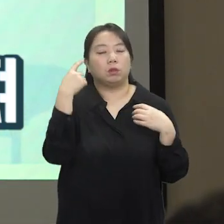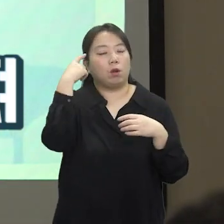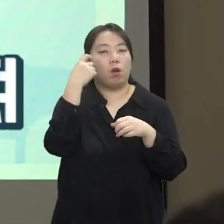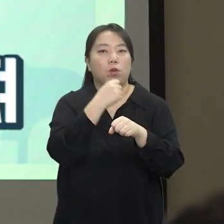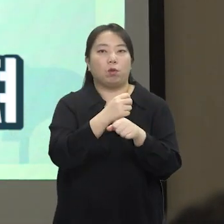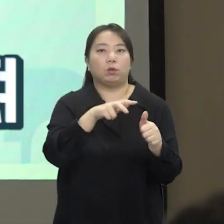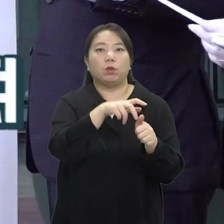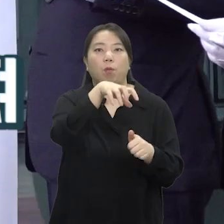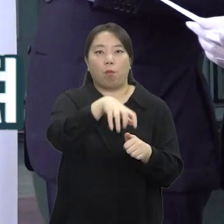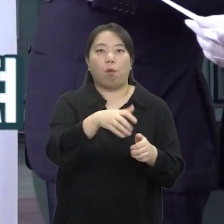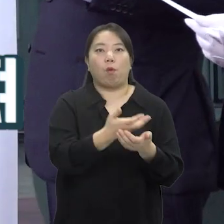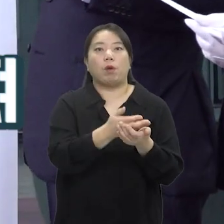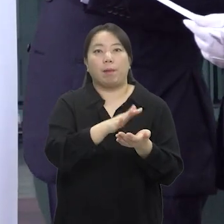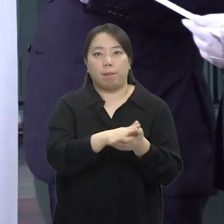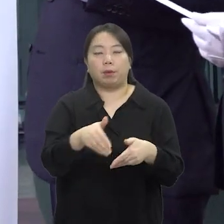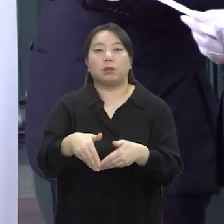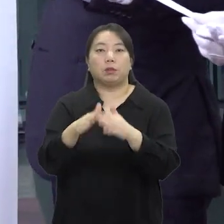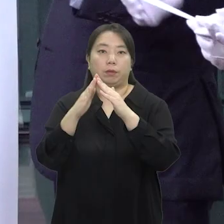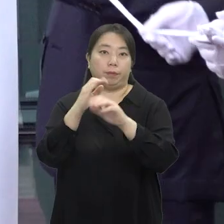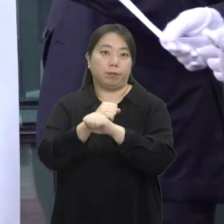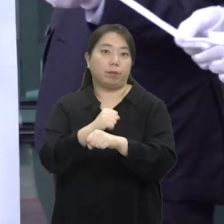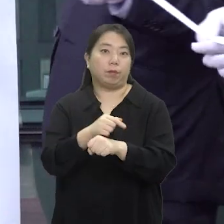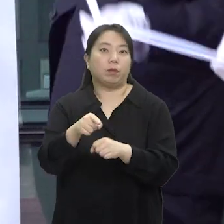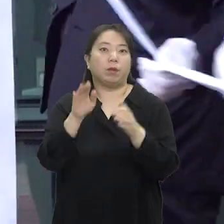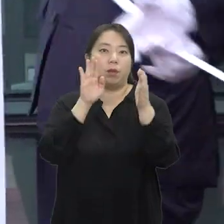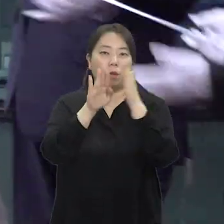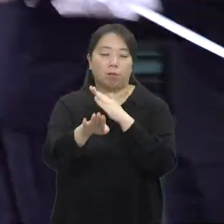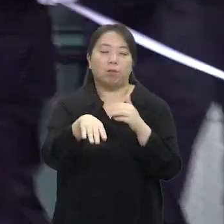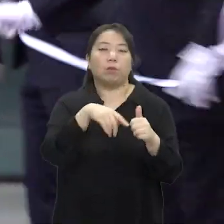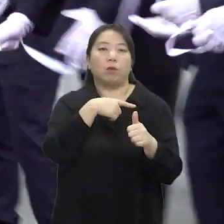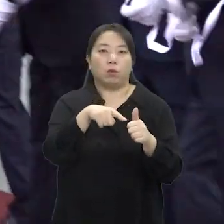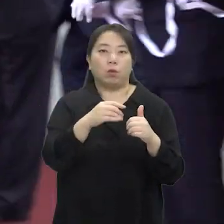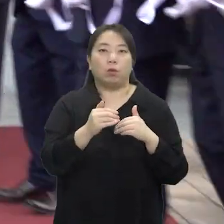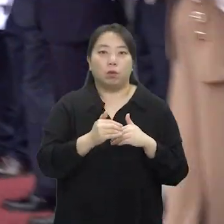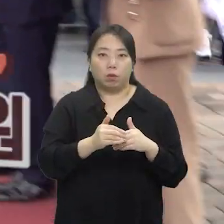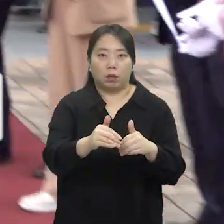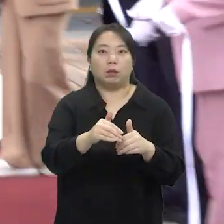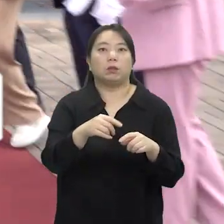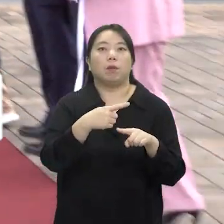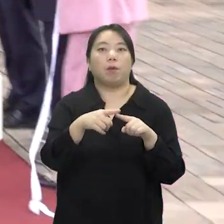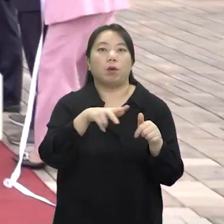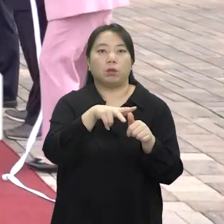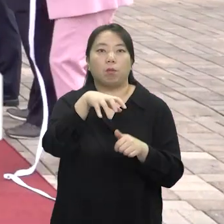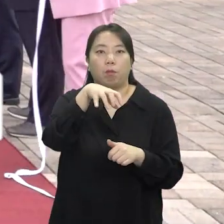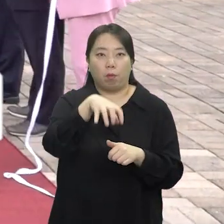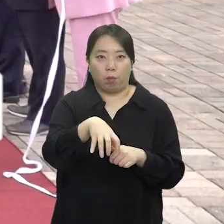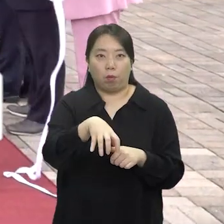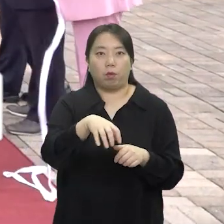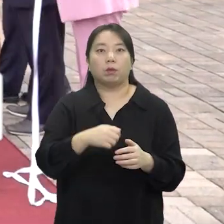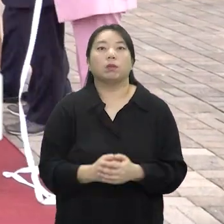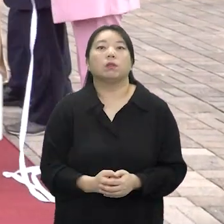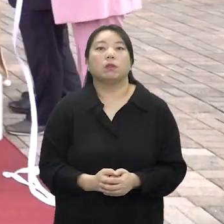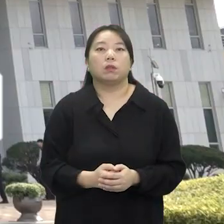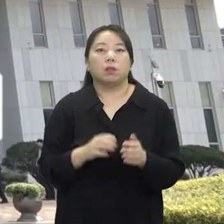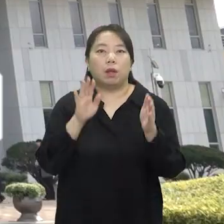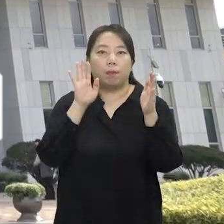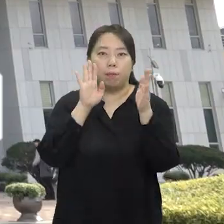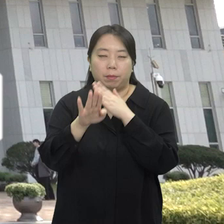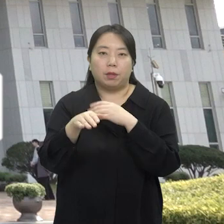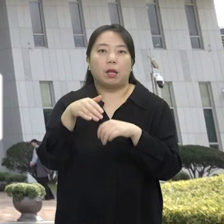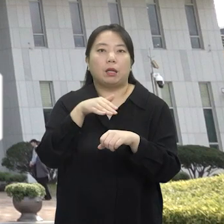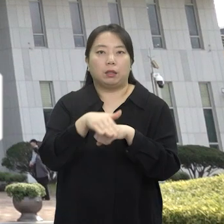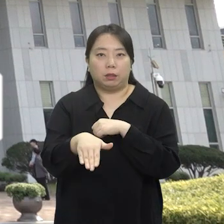연구정보원을 개편 설립한 건데요. 앞으로 교육과정평가정보원은 참학력 신장을 위한 미래형